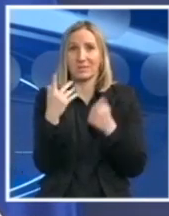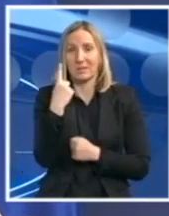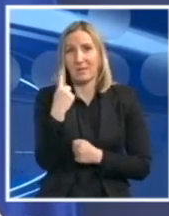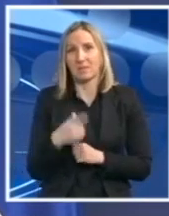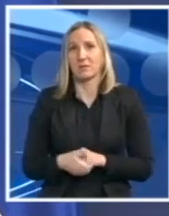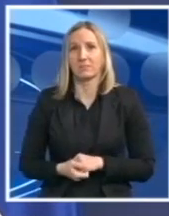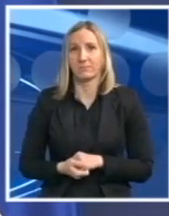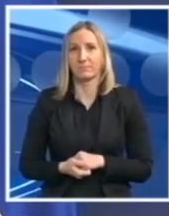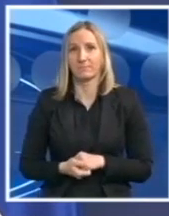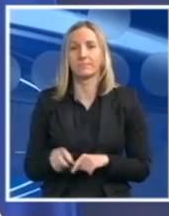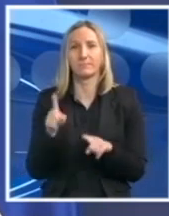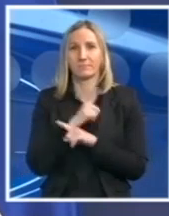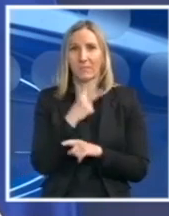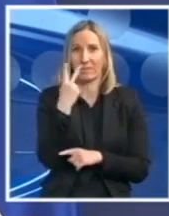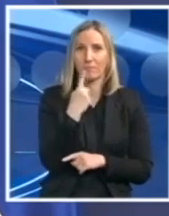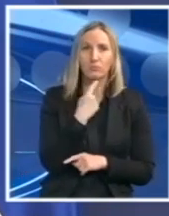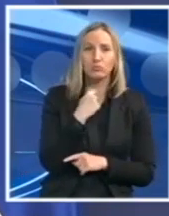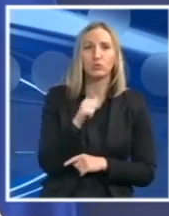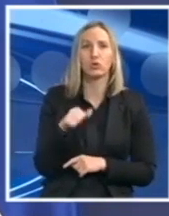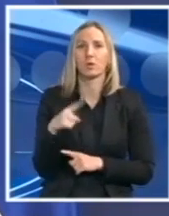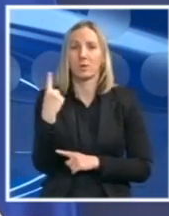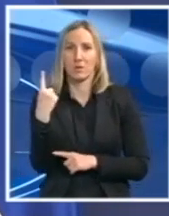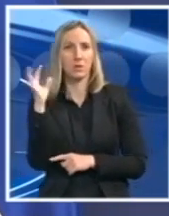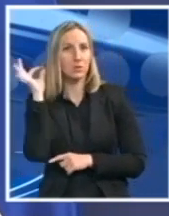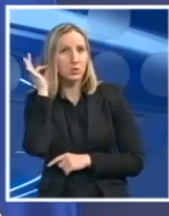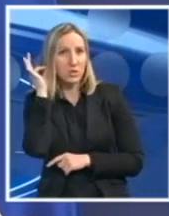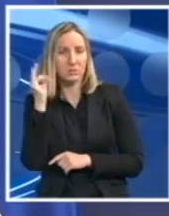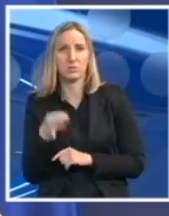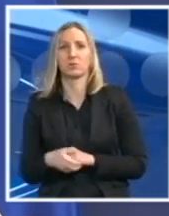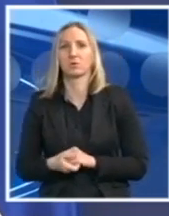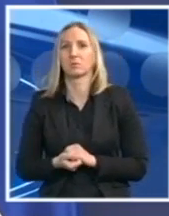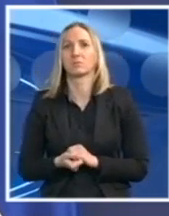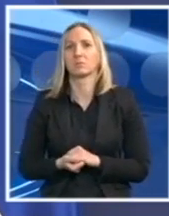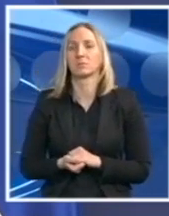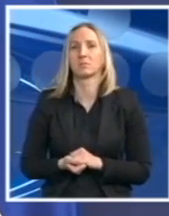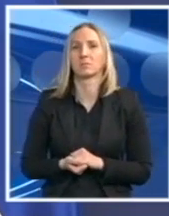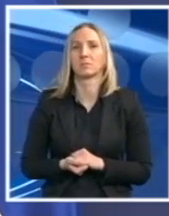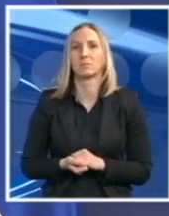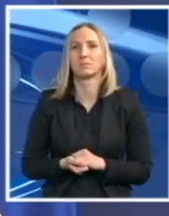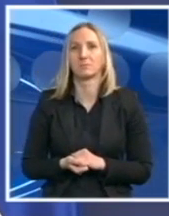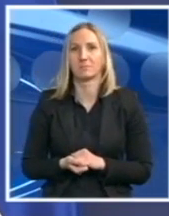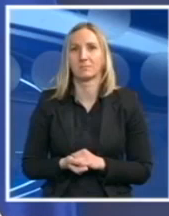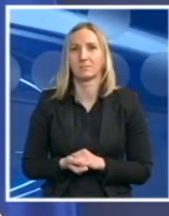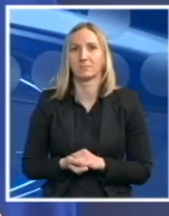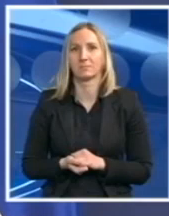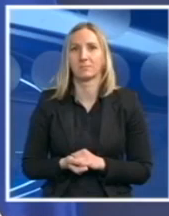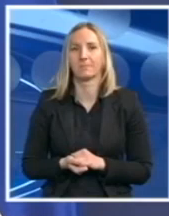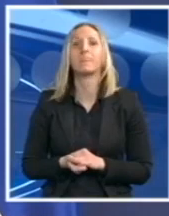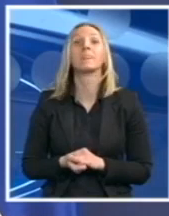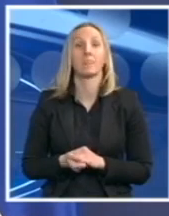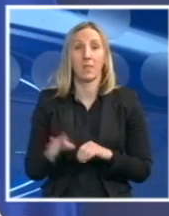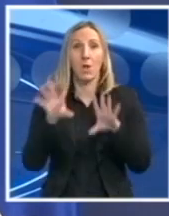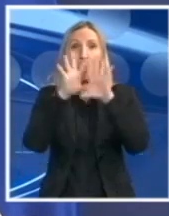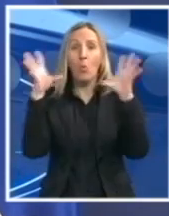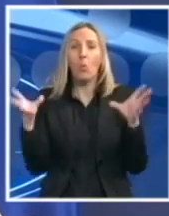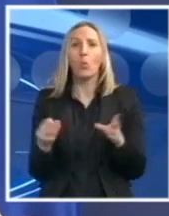61. Preminule su 2 osobe muškog pola i 1 osoba ženskog pola. Ukupan letalitet,